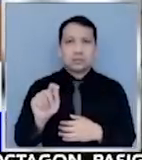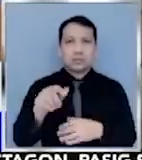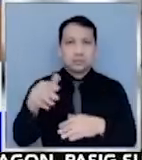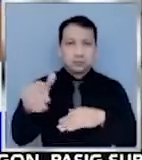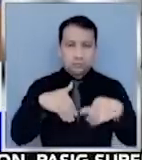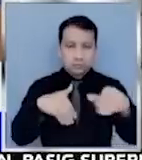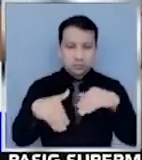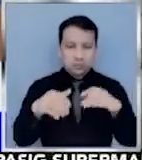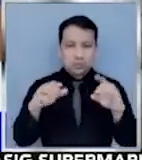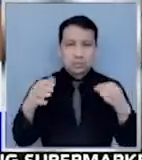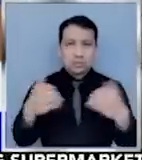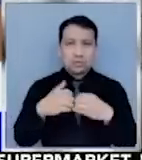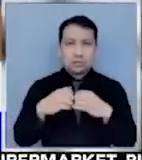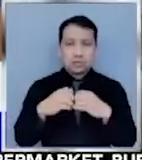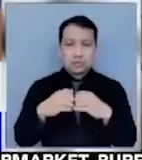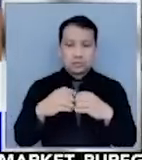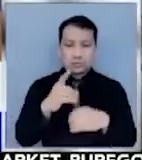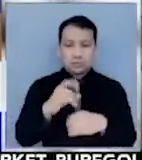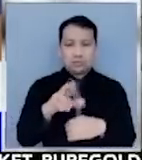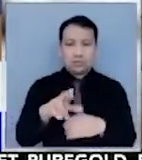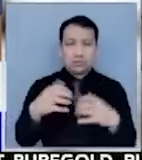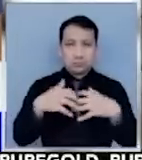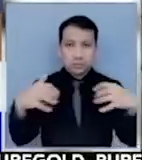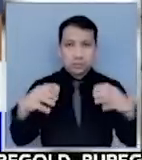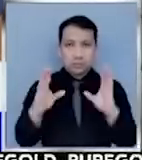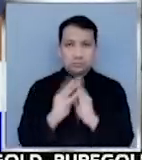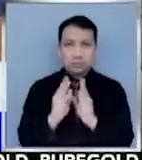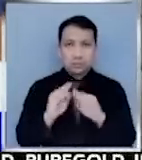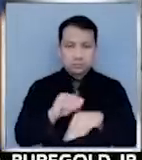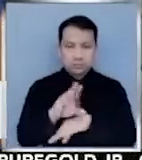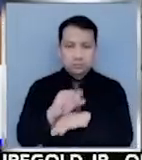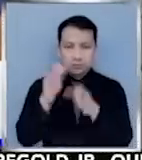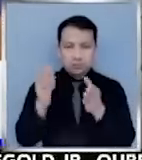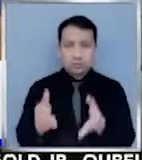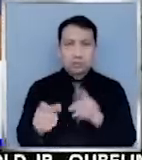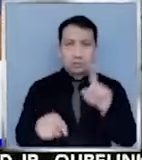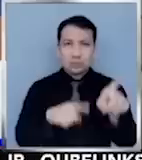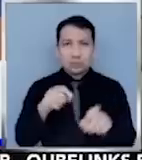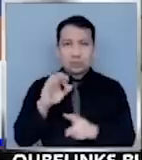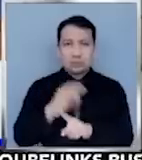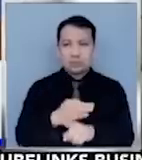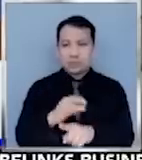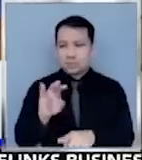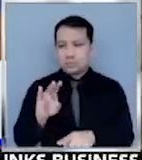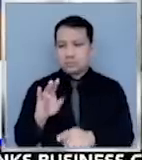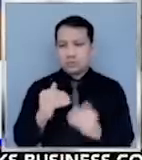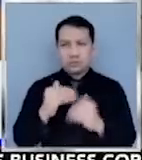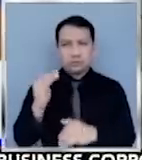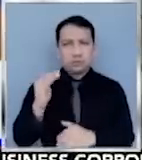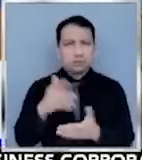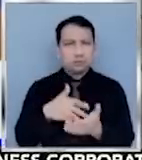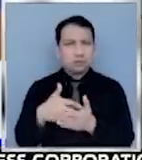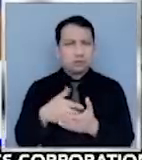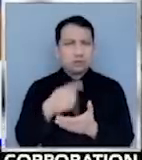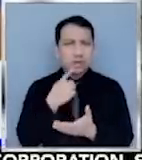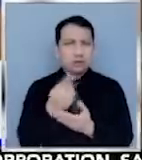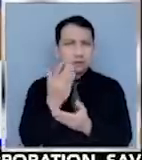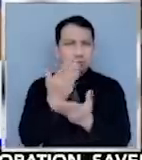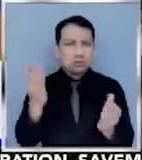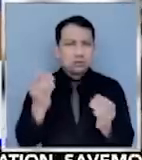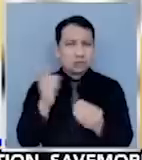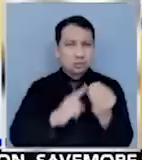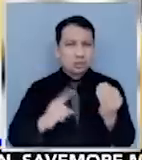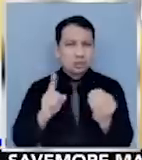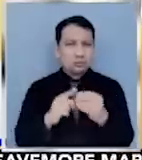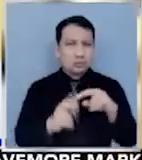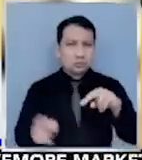of Transportation o DOTR ng public consultation sa February 17 para malaman ang opinion ng publiko tungkol sa dagdag pasaheng